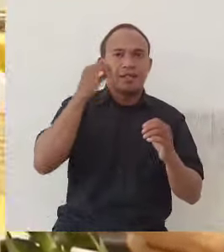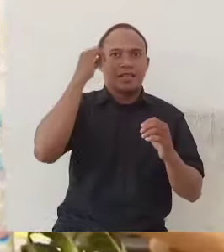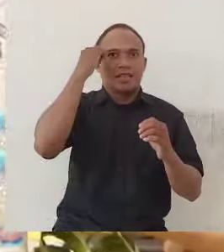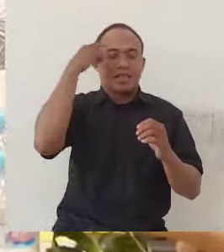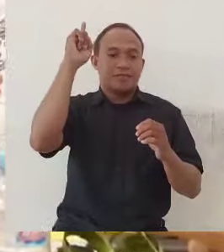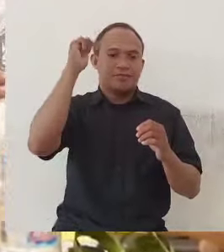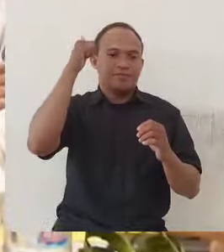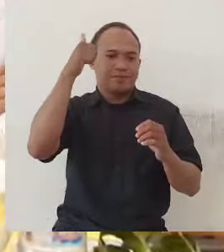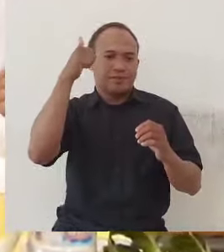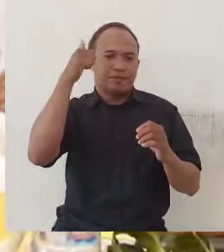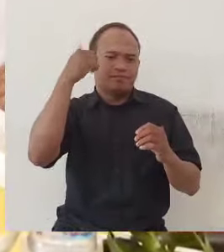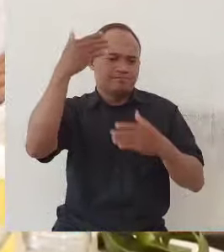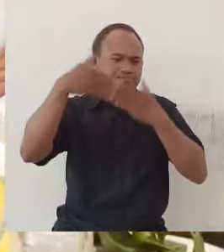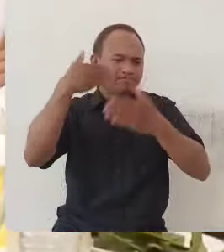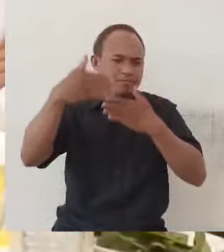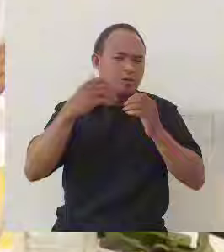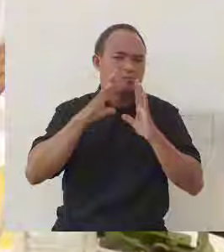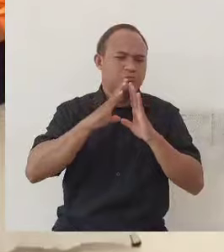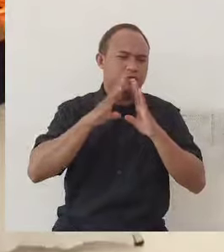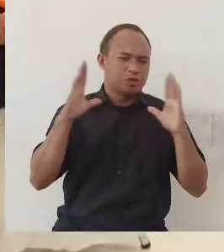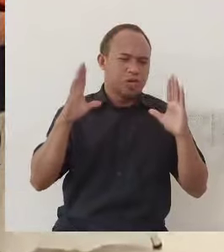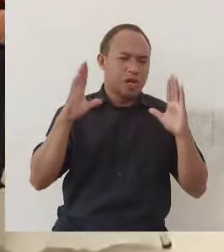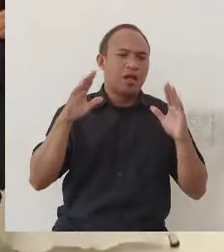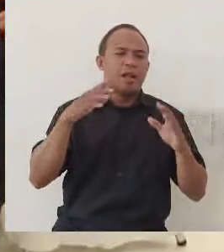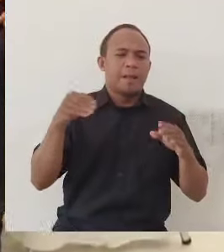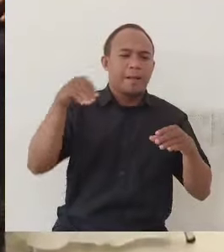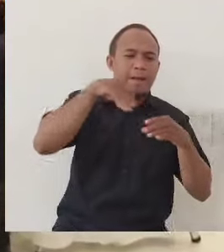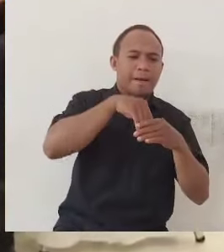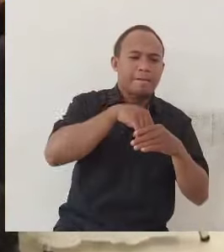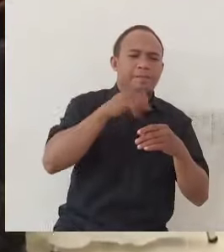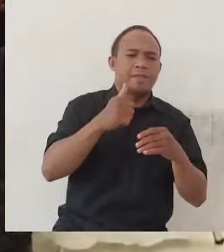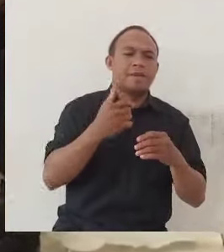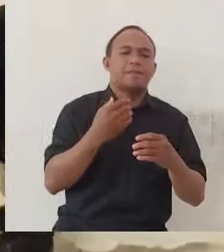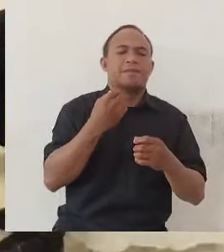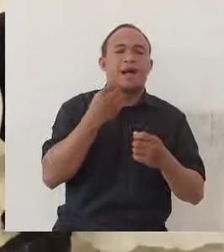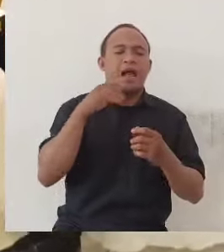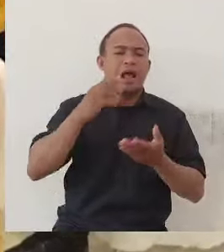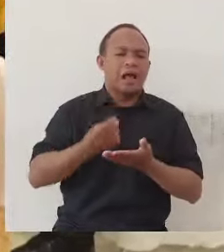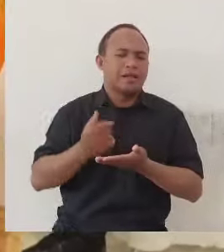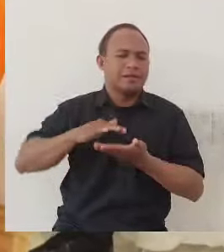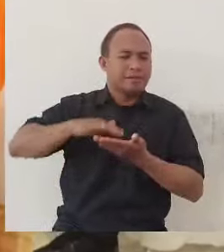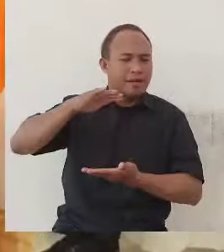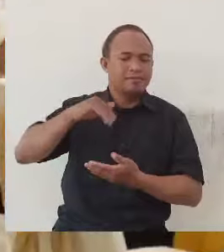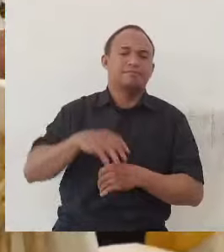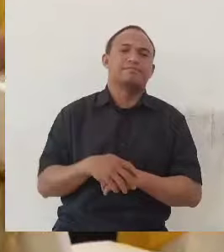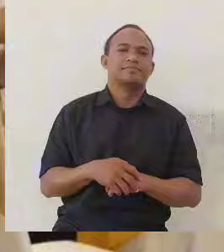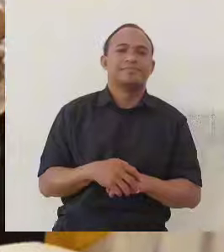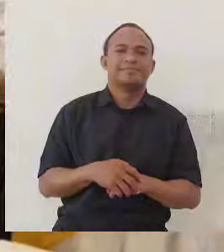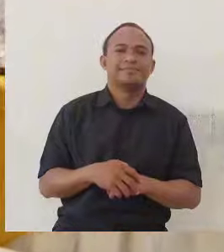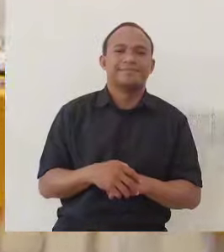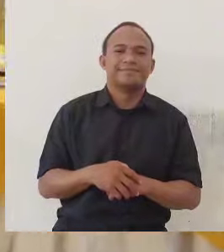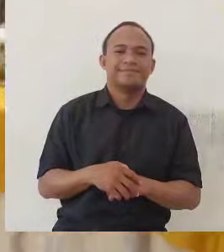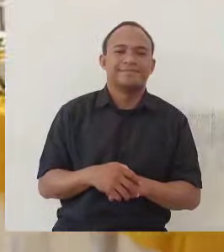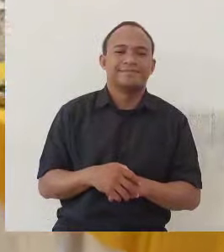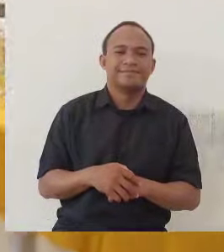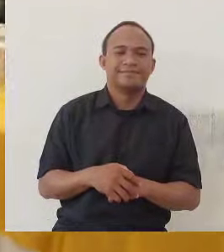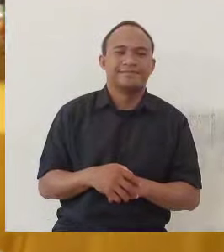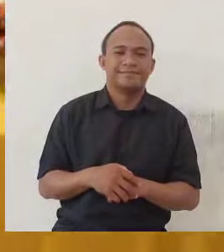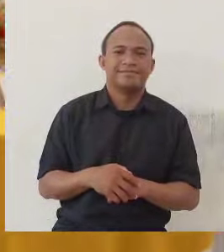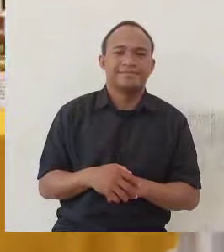yang efektif untuk mencegah kerugian besar, baik dalam hal nyawa manusia maupun harta benda.